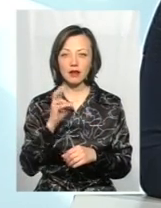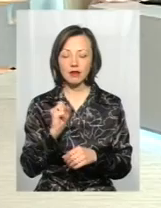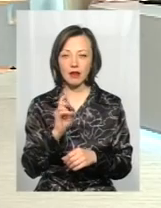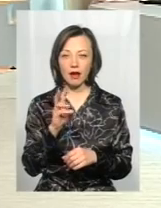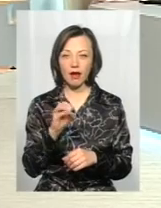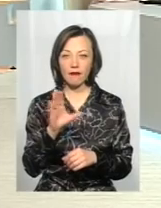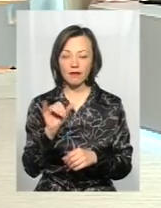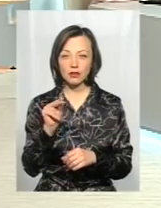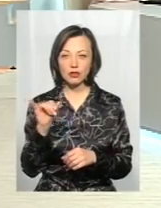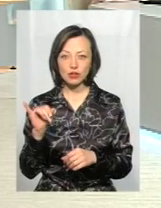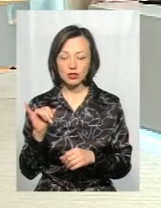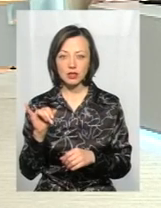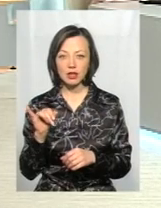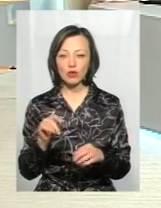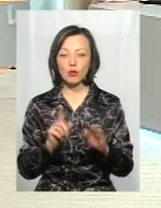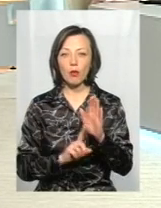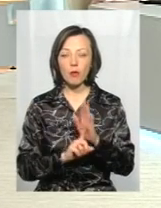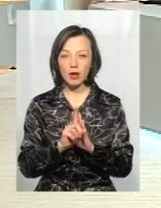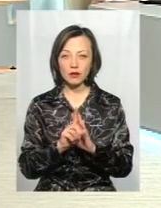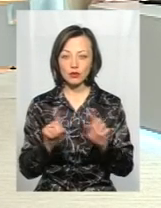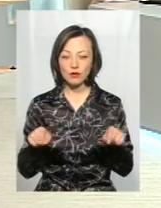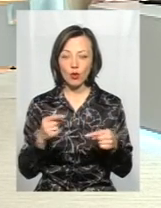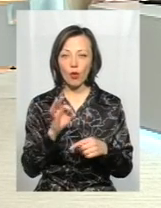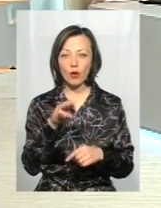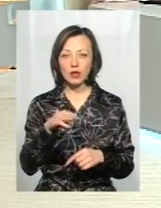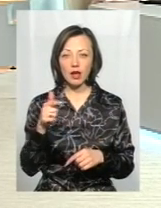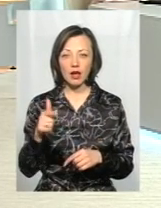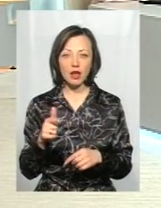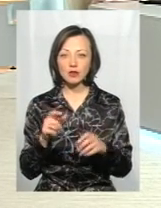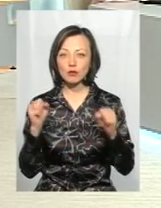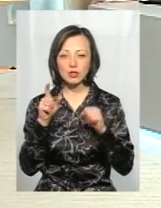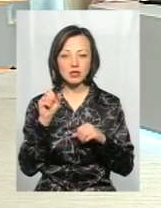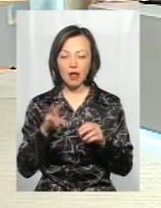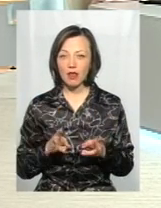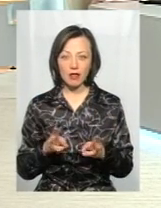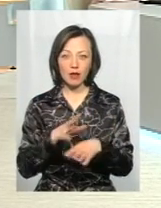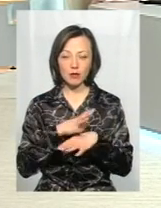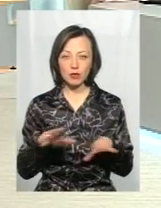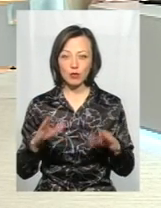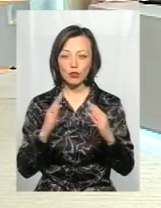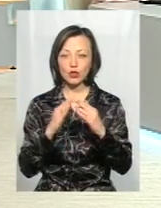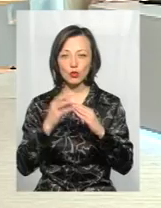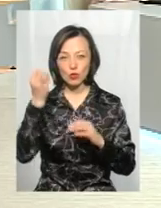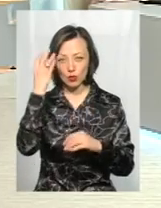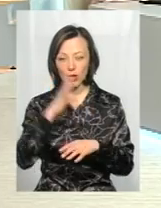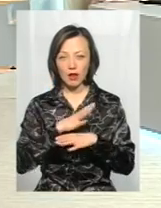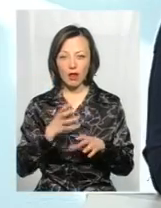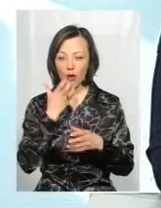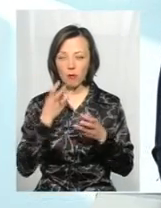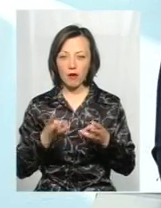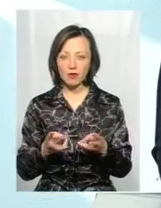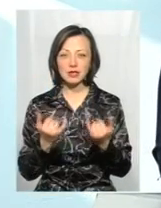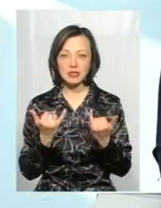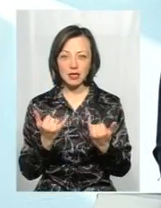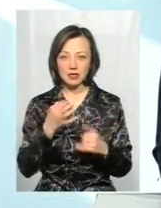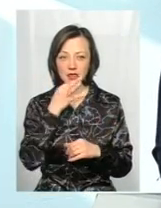ОТГ, до моменту створення ОТГ, у нас жоден спортзал не опалювався, у нас жоден будинок культури не опалювався. І